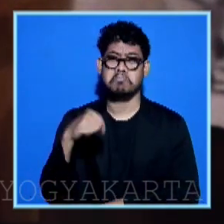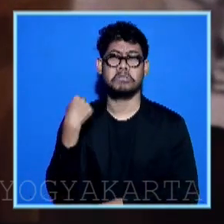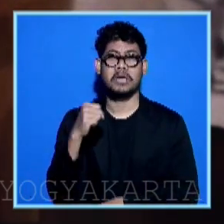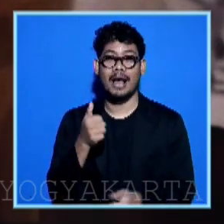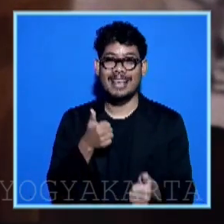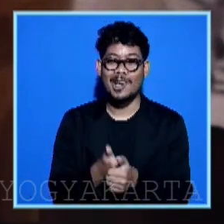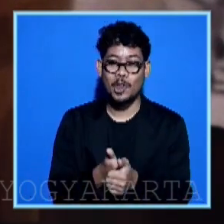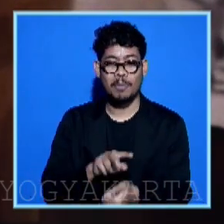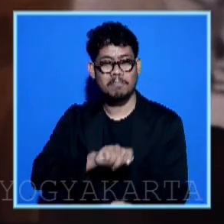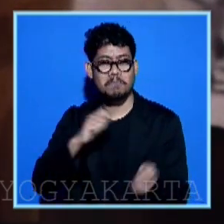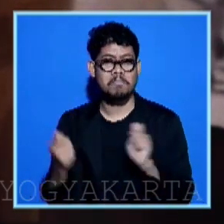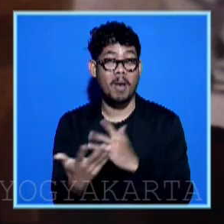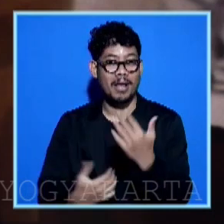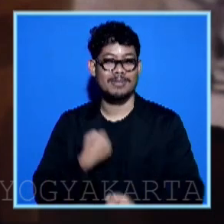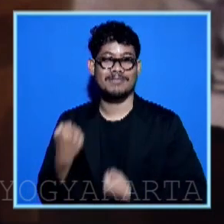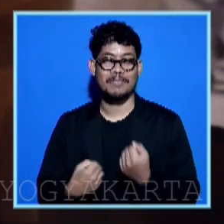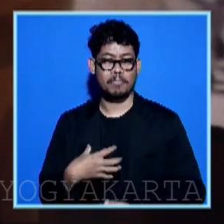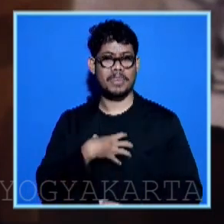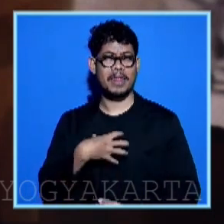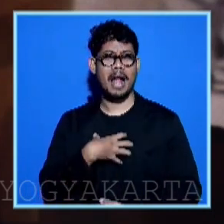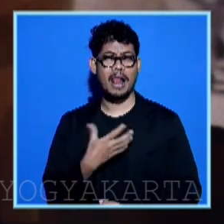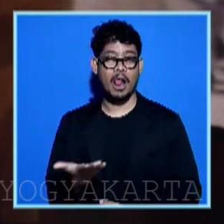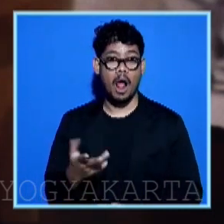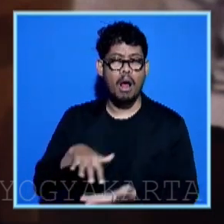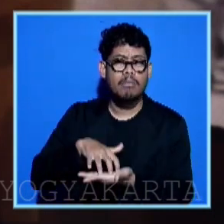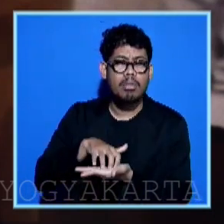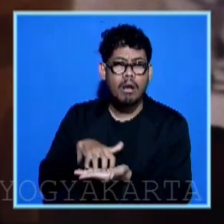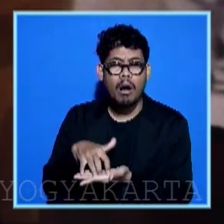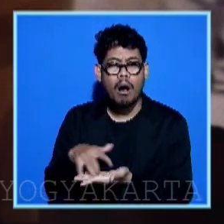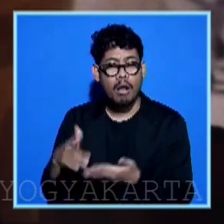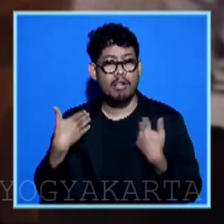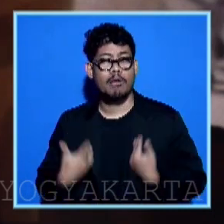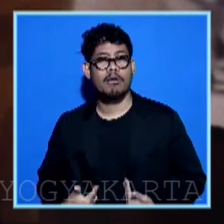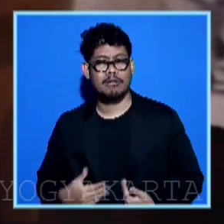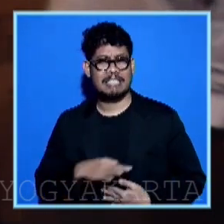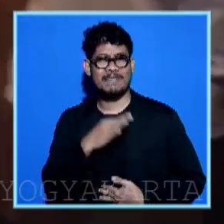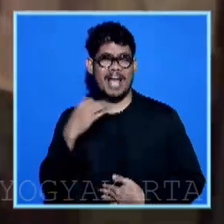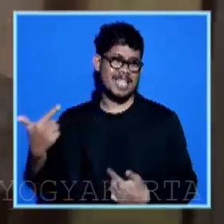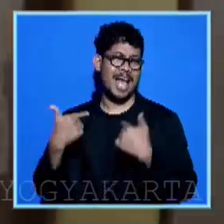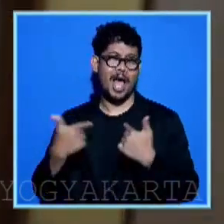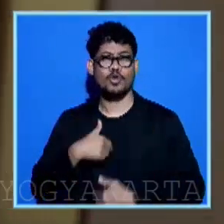tidak memiliki mental yang kokoh maka kondisi kejiwaan seseorang bisa